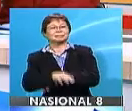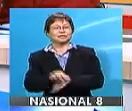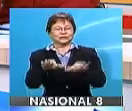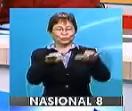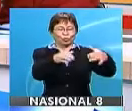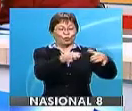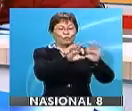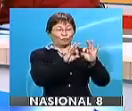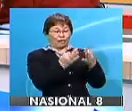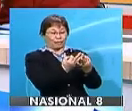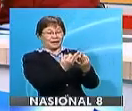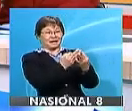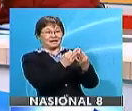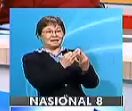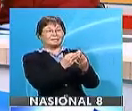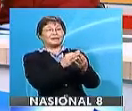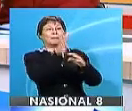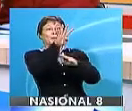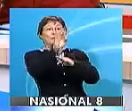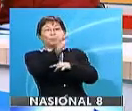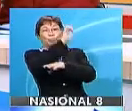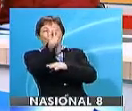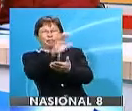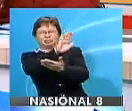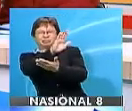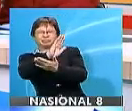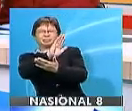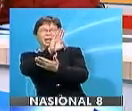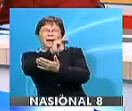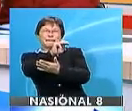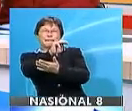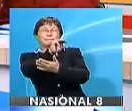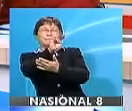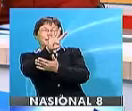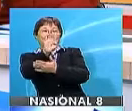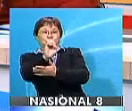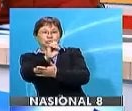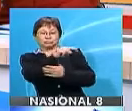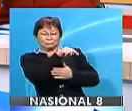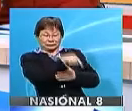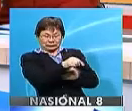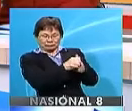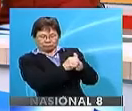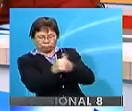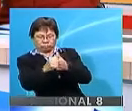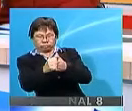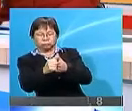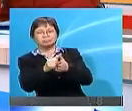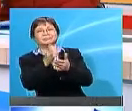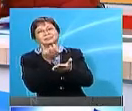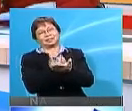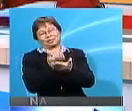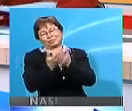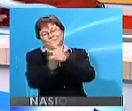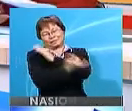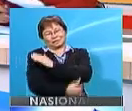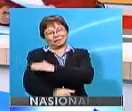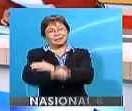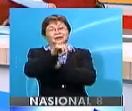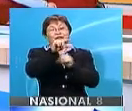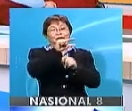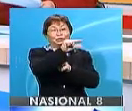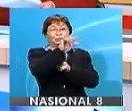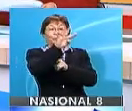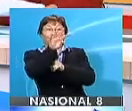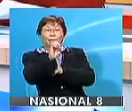golongan isi rumah berpendapatan 40% pertengahan atau m40 adalah pemacu kepada ekonomi negara m40 juga